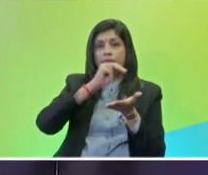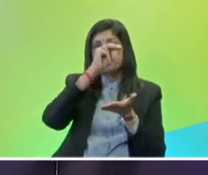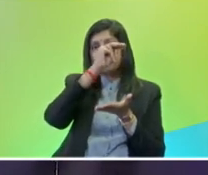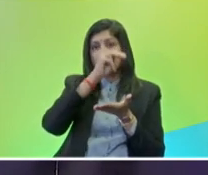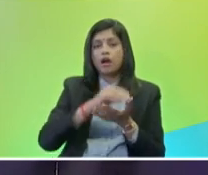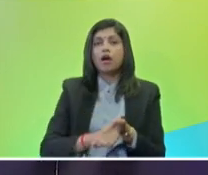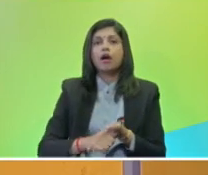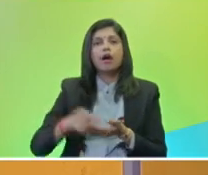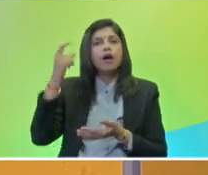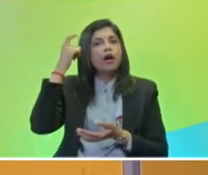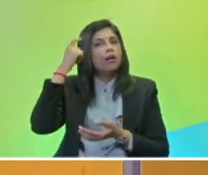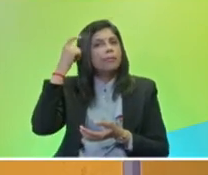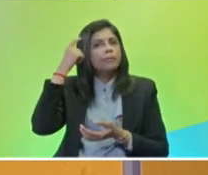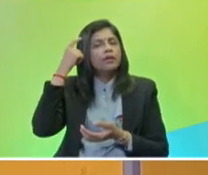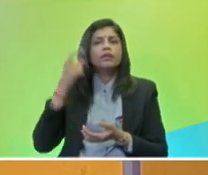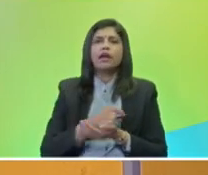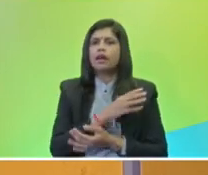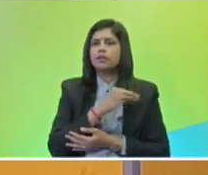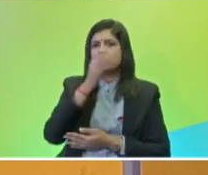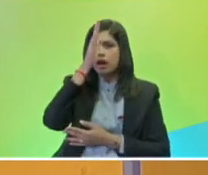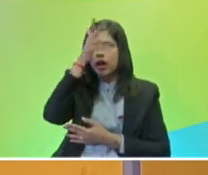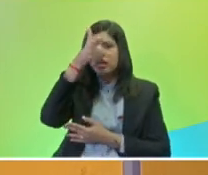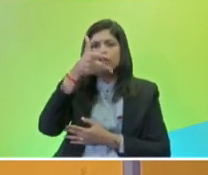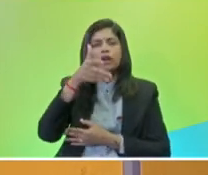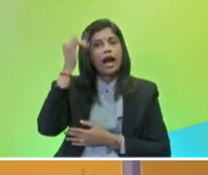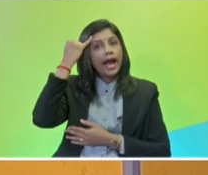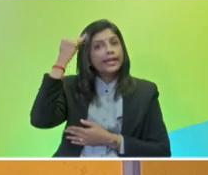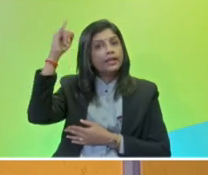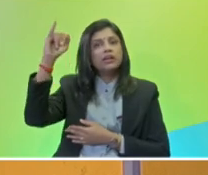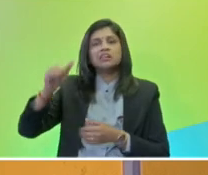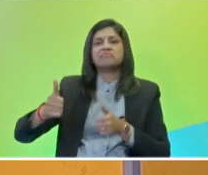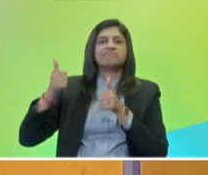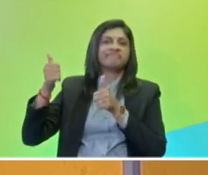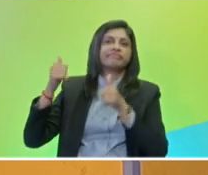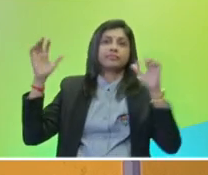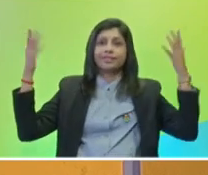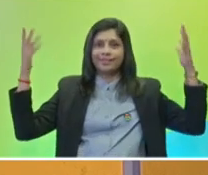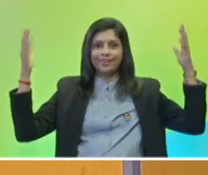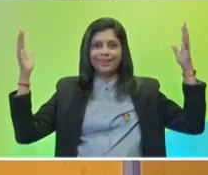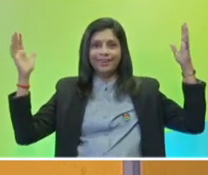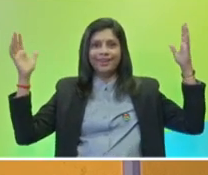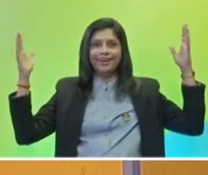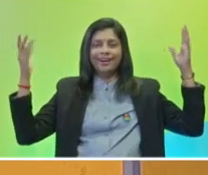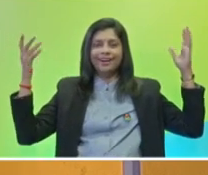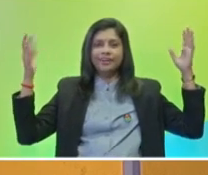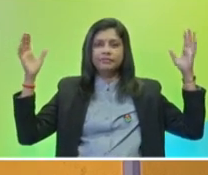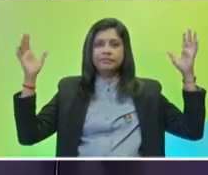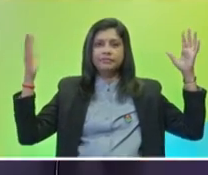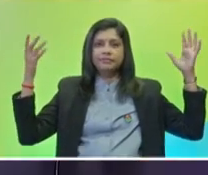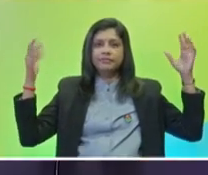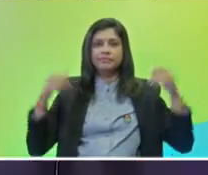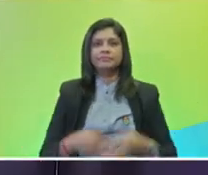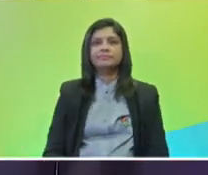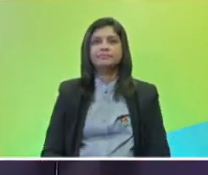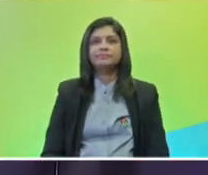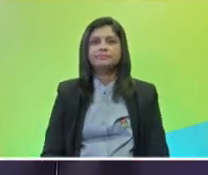pemikiran orang dan juga orang punya eee activity itu memang terbaik lah satu temukan kepada anda semua wah